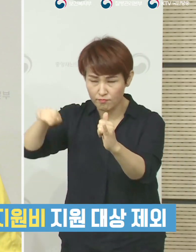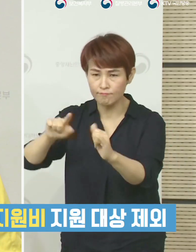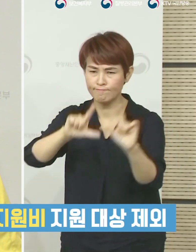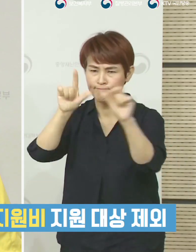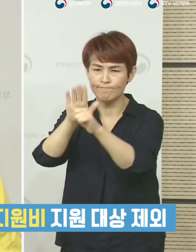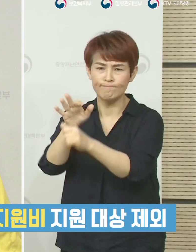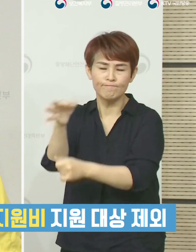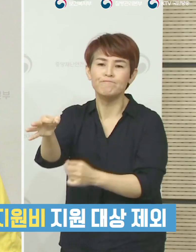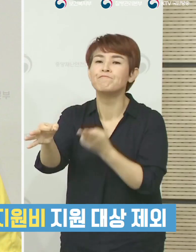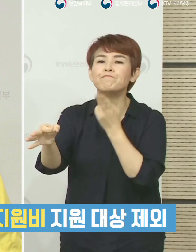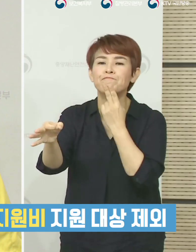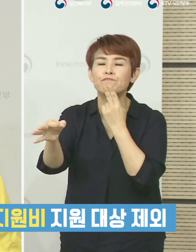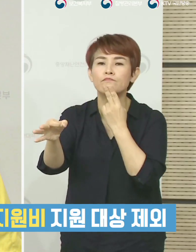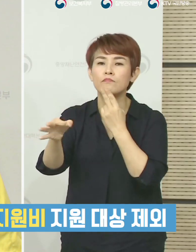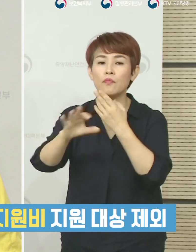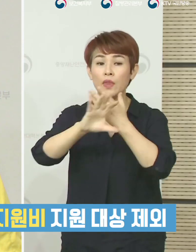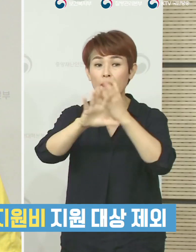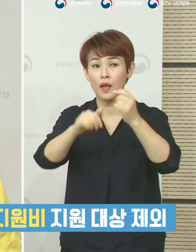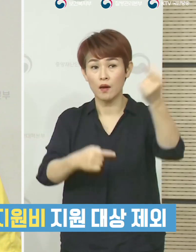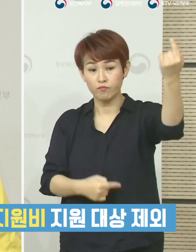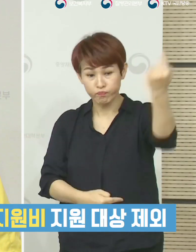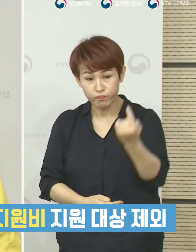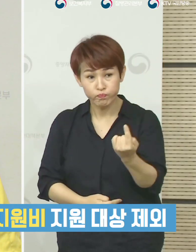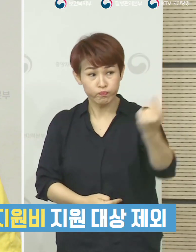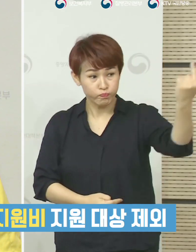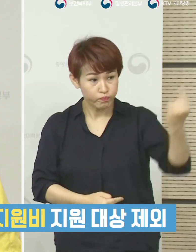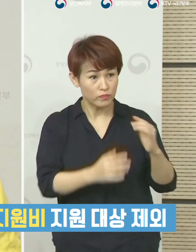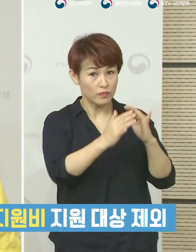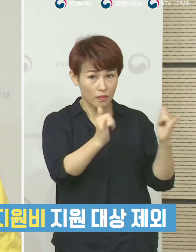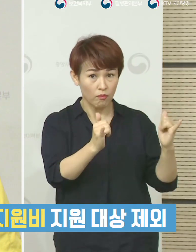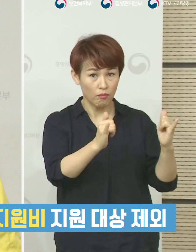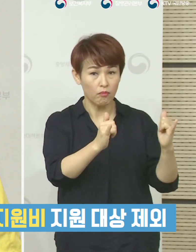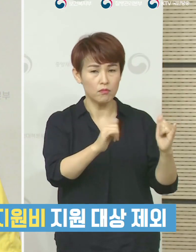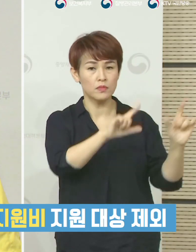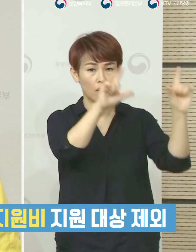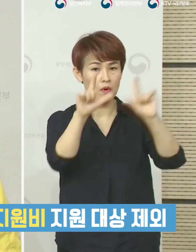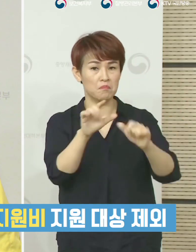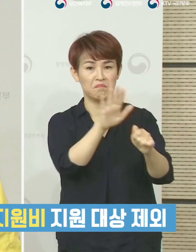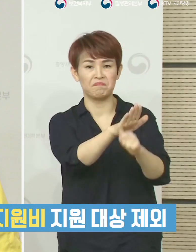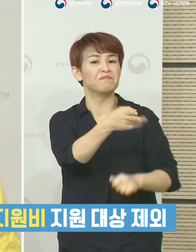않으며, 향후 다른 나라에서 입국하는 사람에 대한 유사한 사례에 대해서도